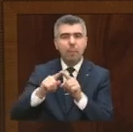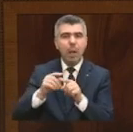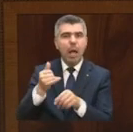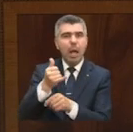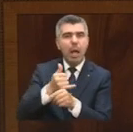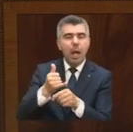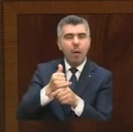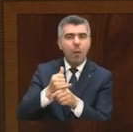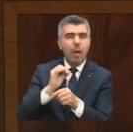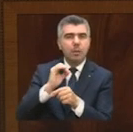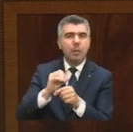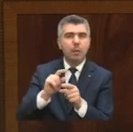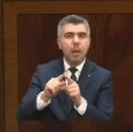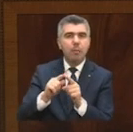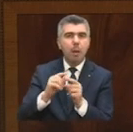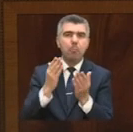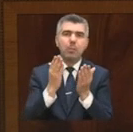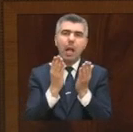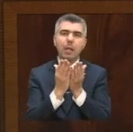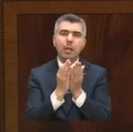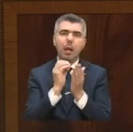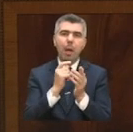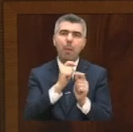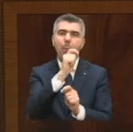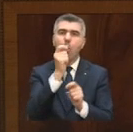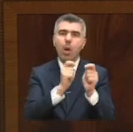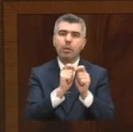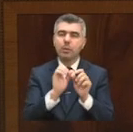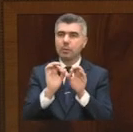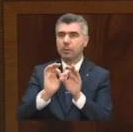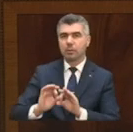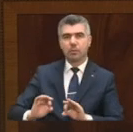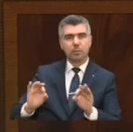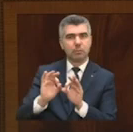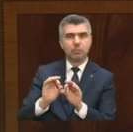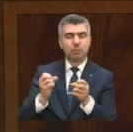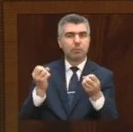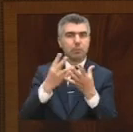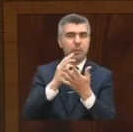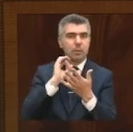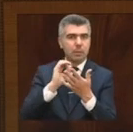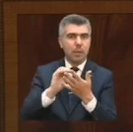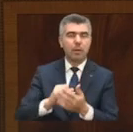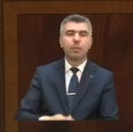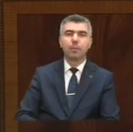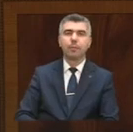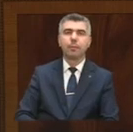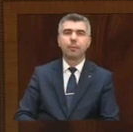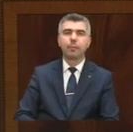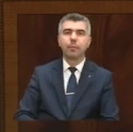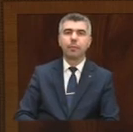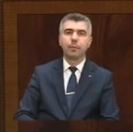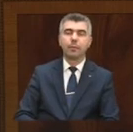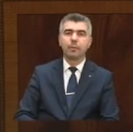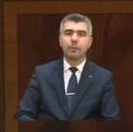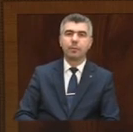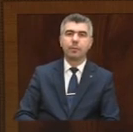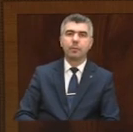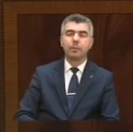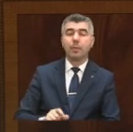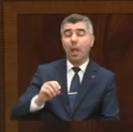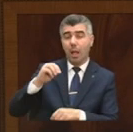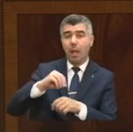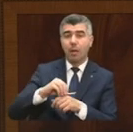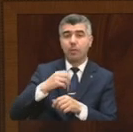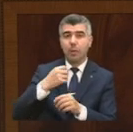كانت مدرسه المهندسين خاص تكون مراقبه صارمه في هذا المساله هذه كذلك